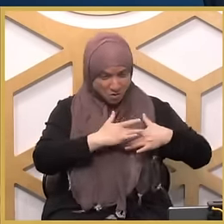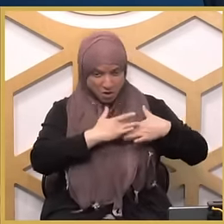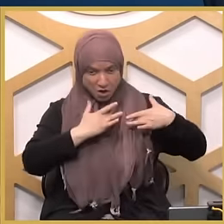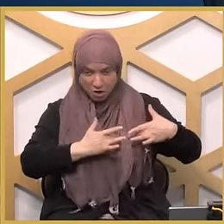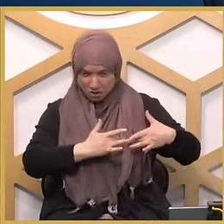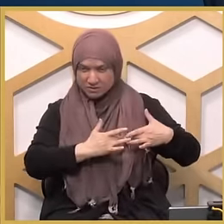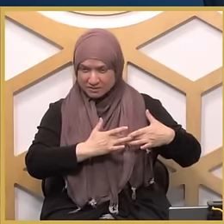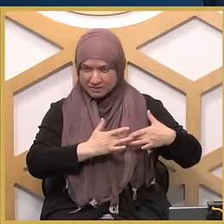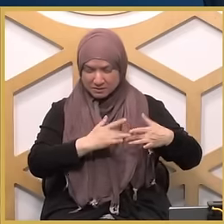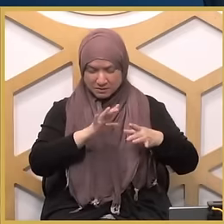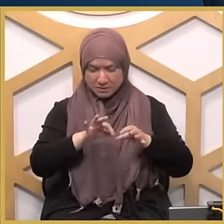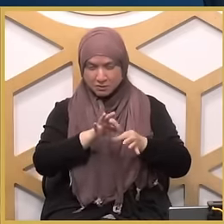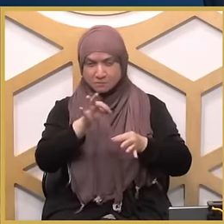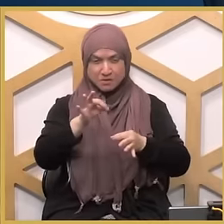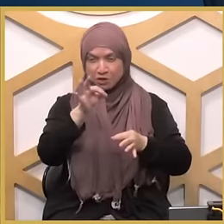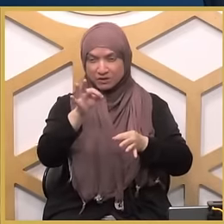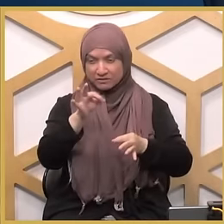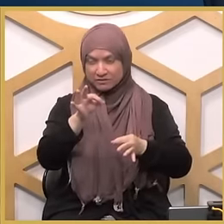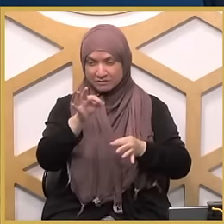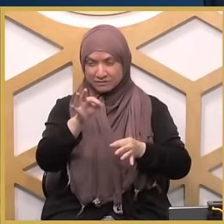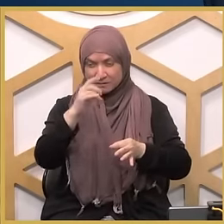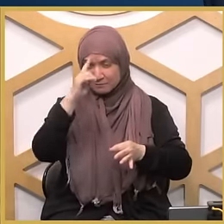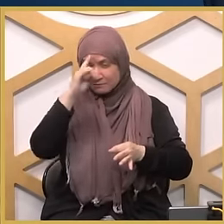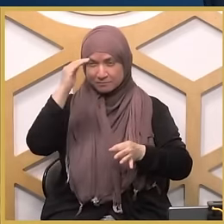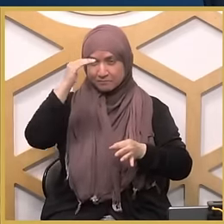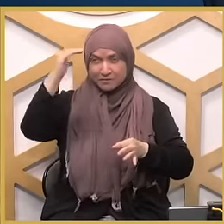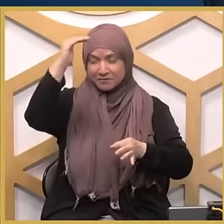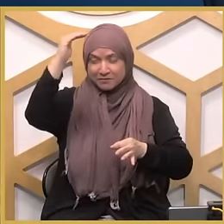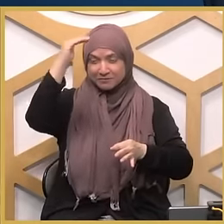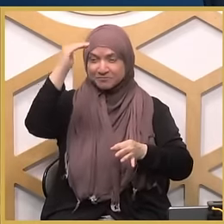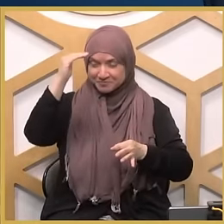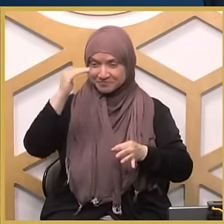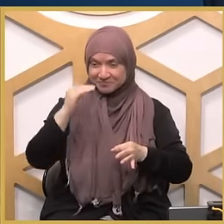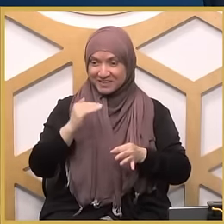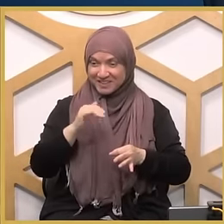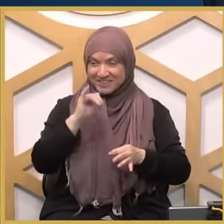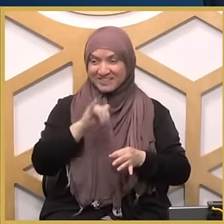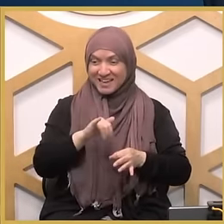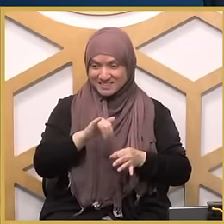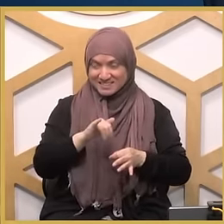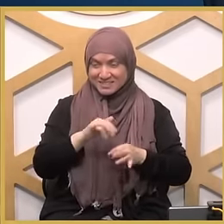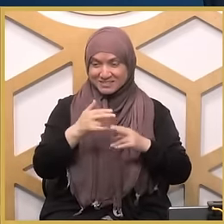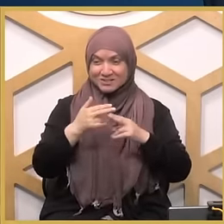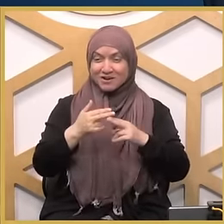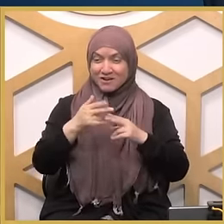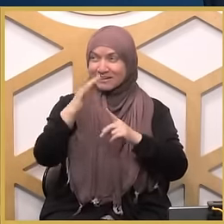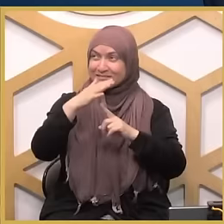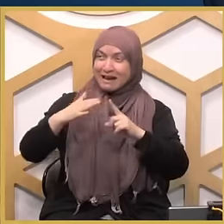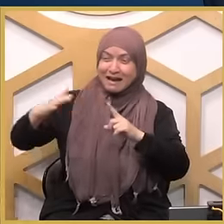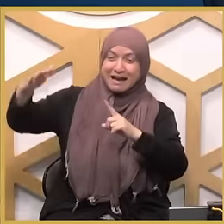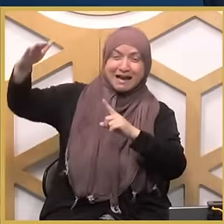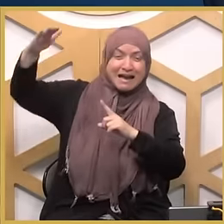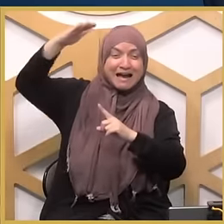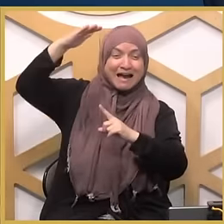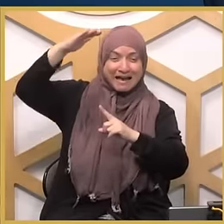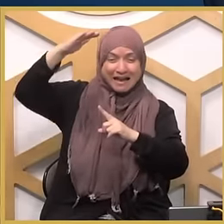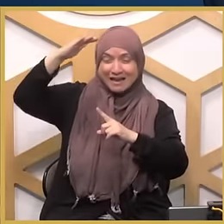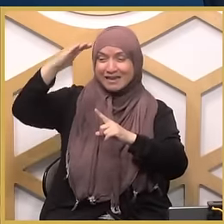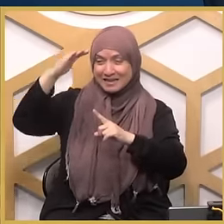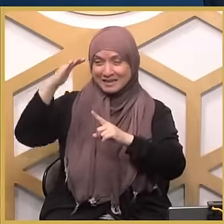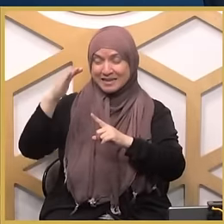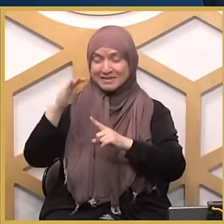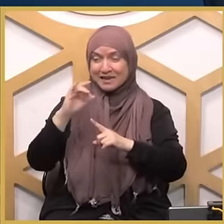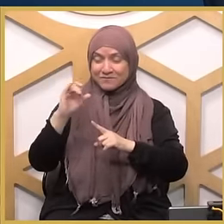leads us to the highest level of Islam called what? Ihsan. In which the Prophet described by saying, أَن تَعْبُدَ اللَّهَ كَأَنَّكَ